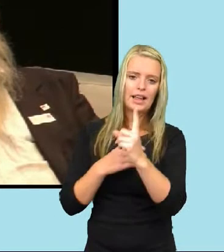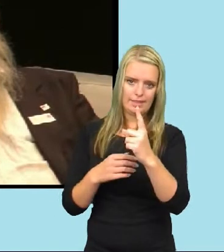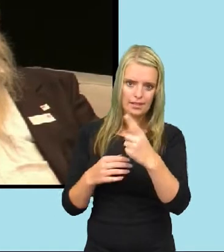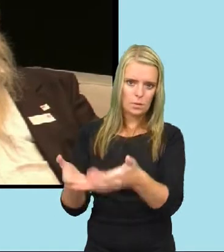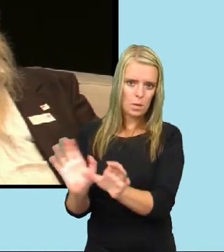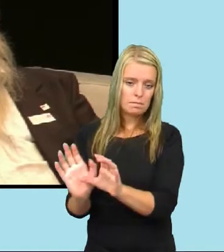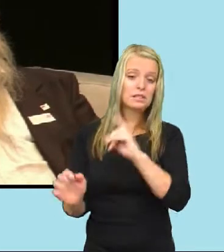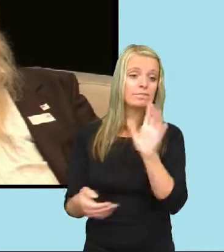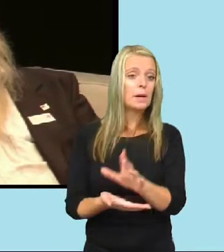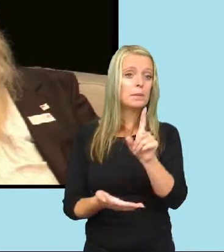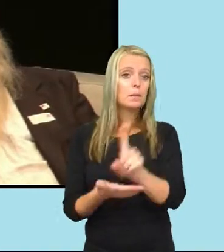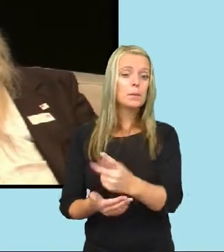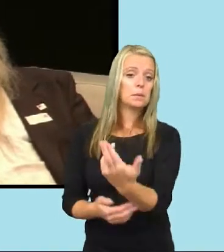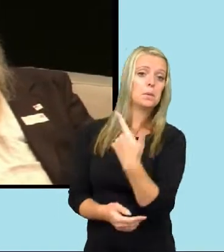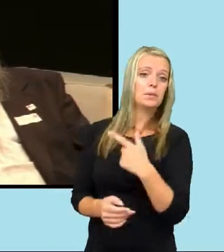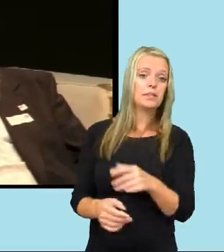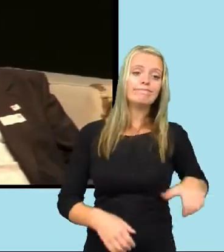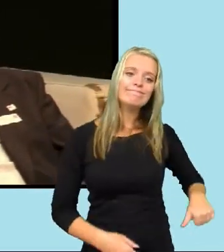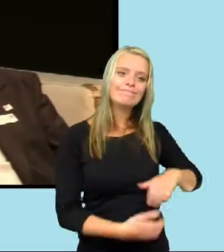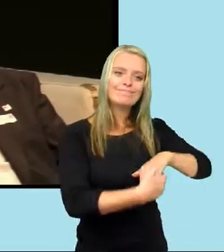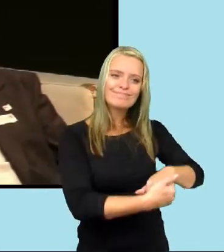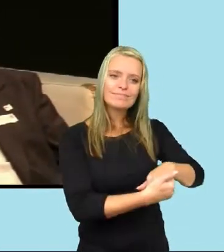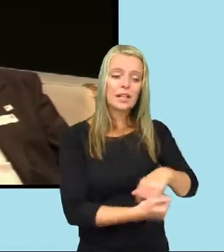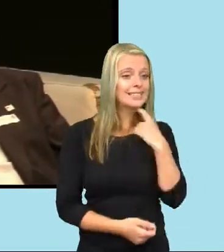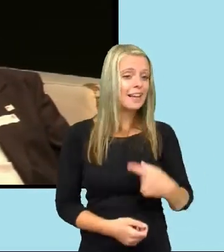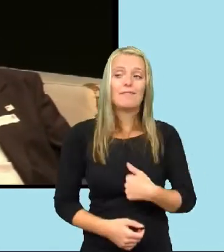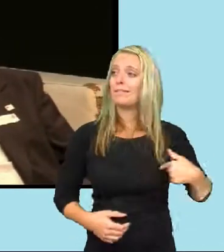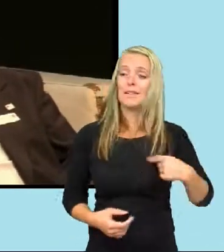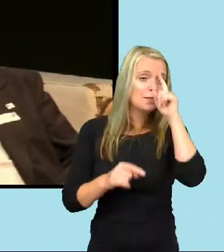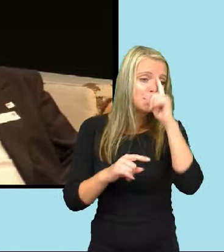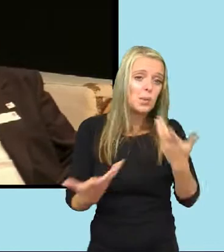höll varandra i handen och så sa de att vi förstår inte vad vi ska göra.